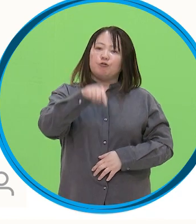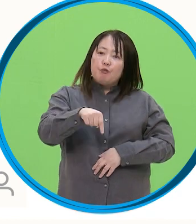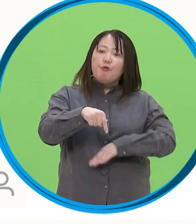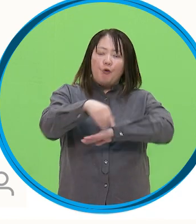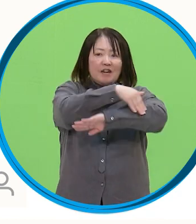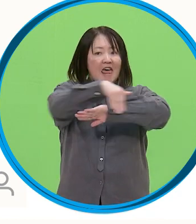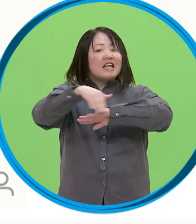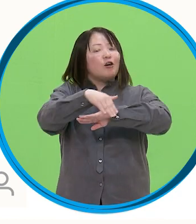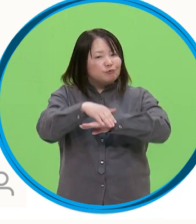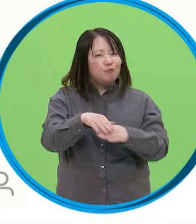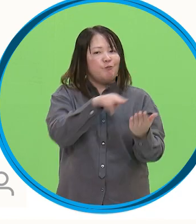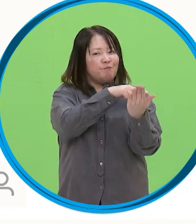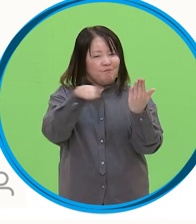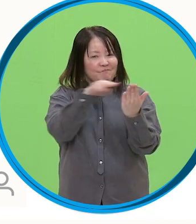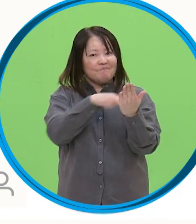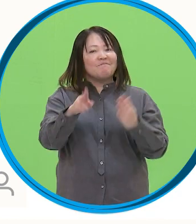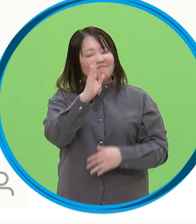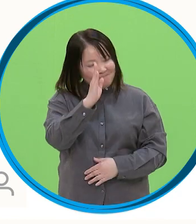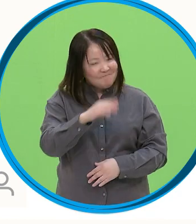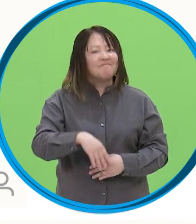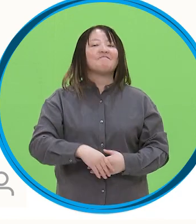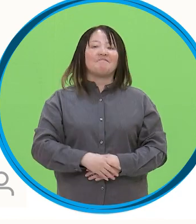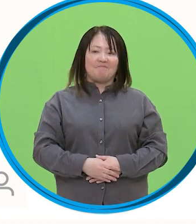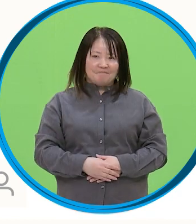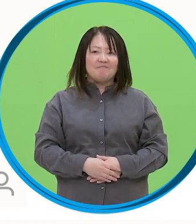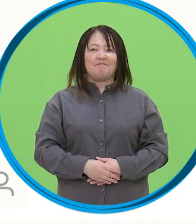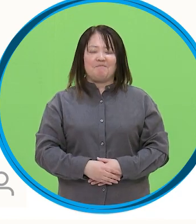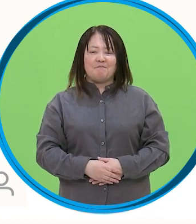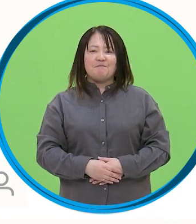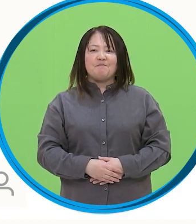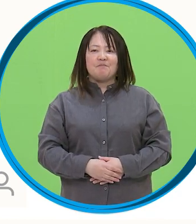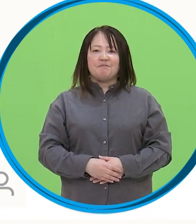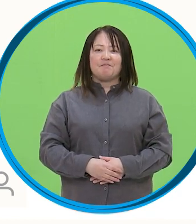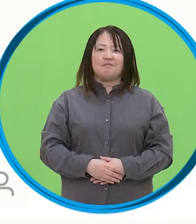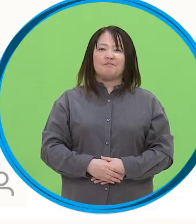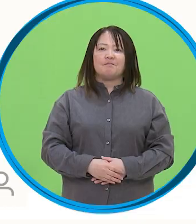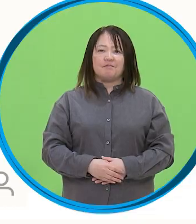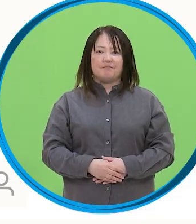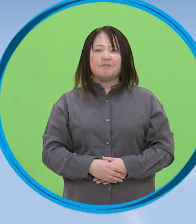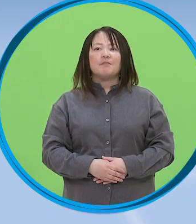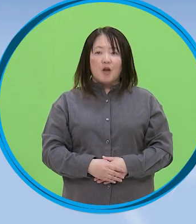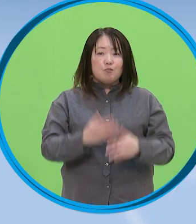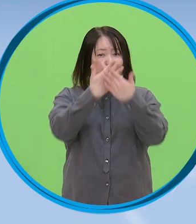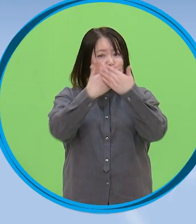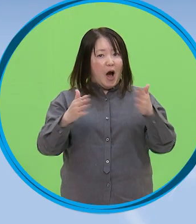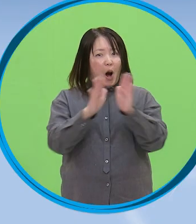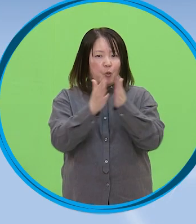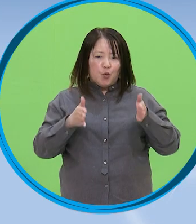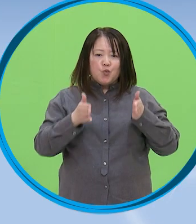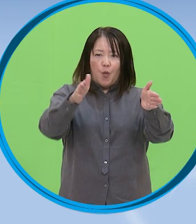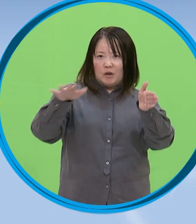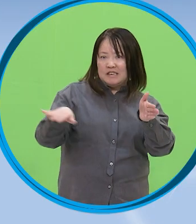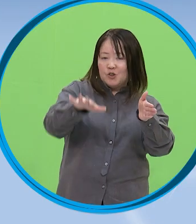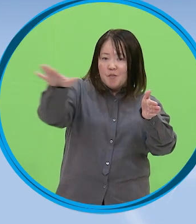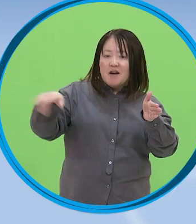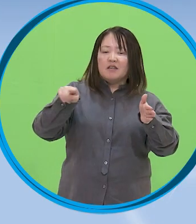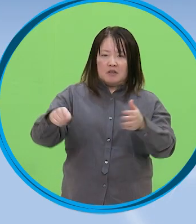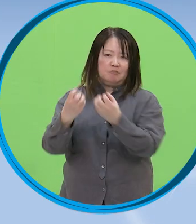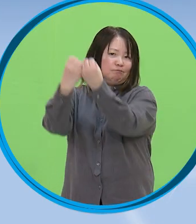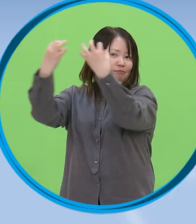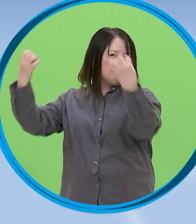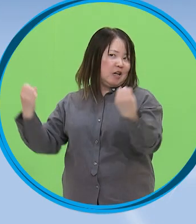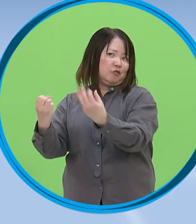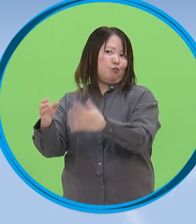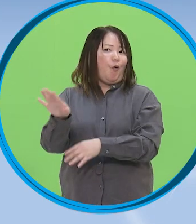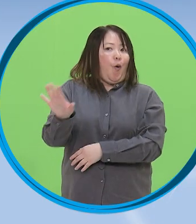のためにもまずはクレシ観光振興計画を Please check it out。現在、蔵元通り芸術の広